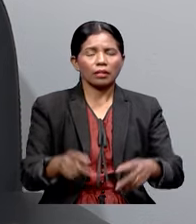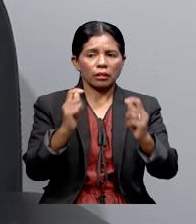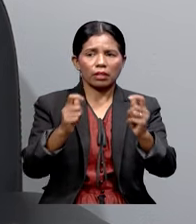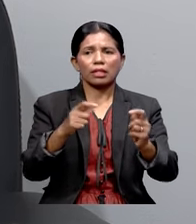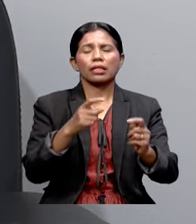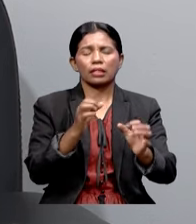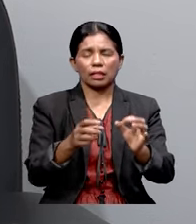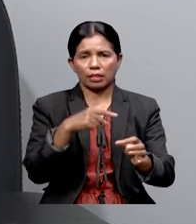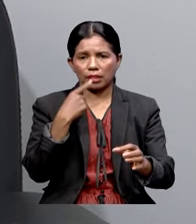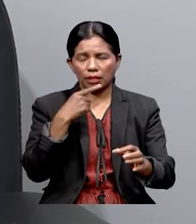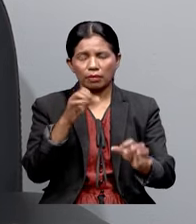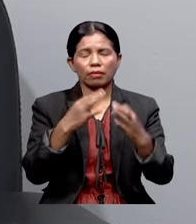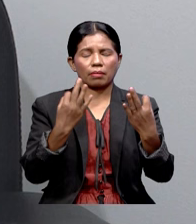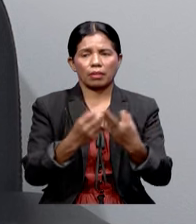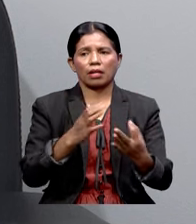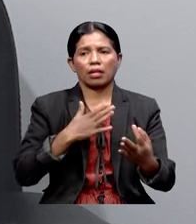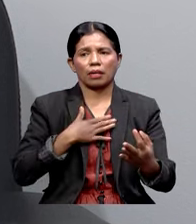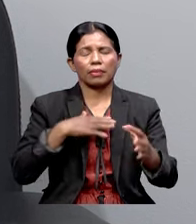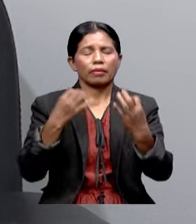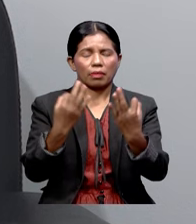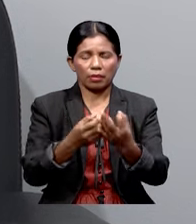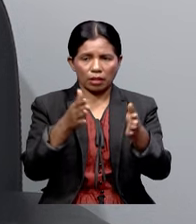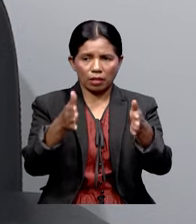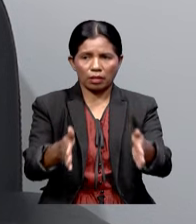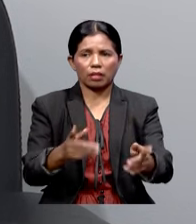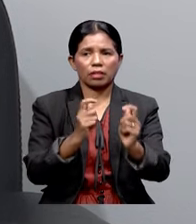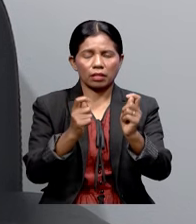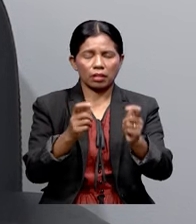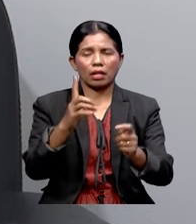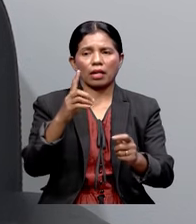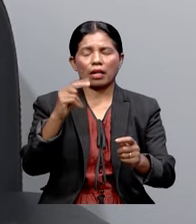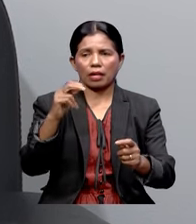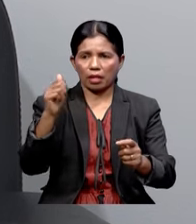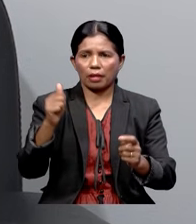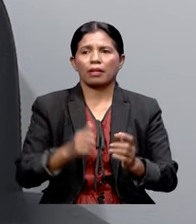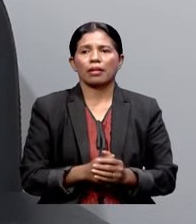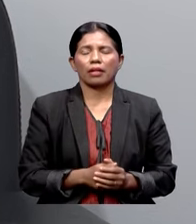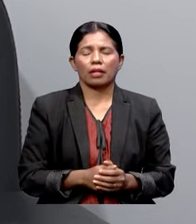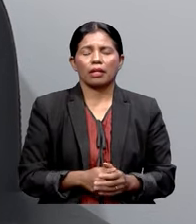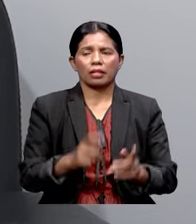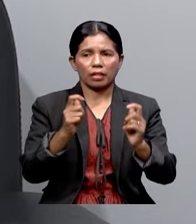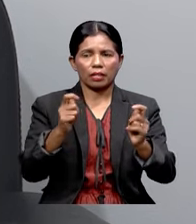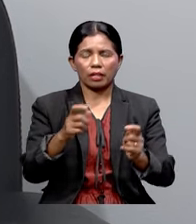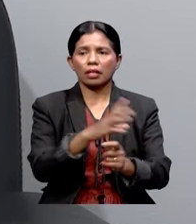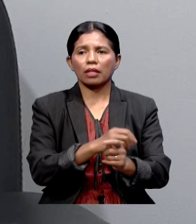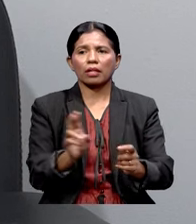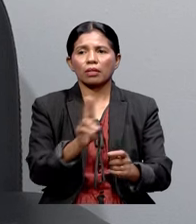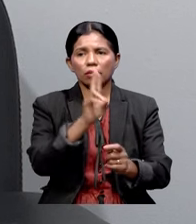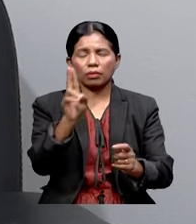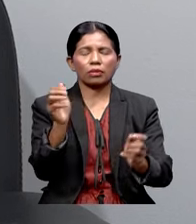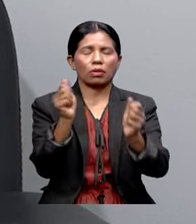familia ini memang bele bahate te los dena ne amne familia bakak kuyo ting tes dena tambah tes dena ne ting ke akuza ko familia